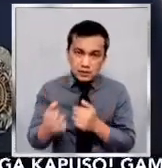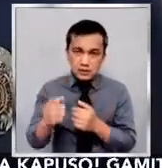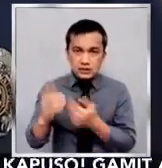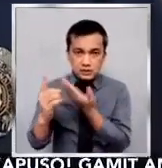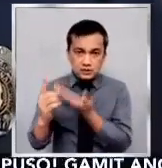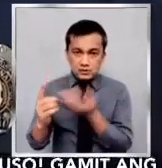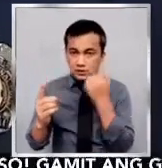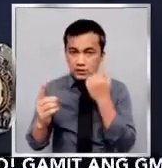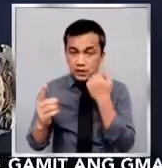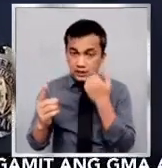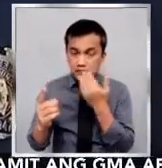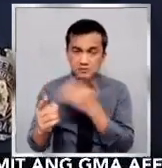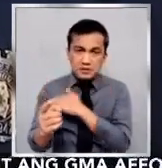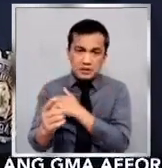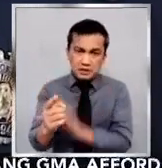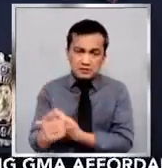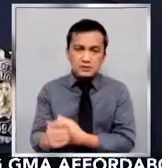na